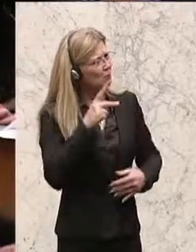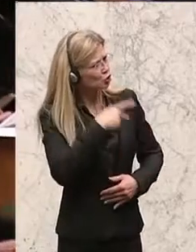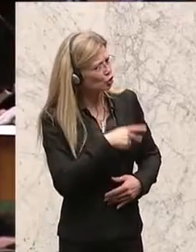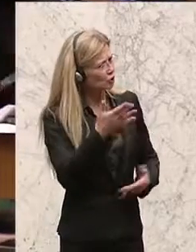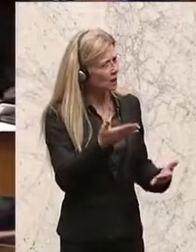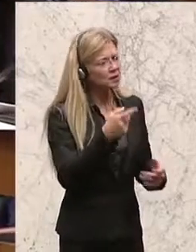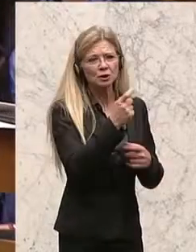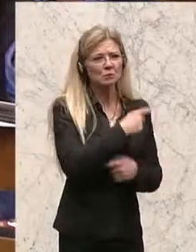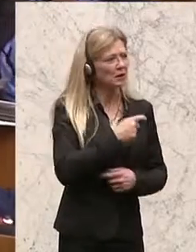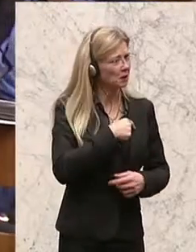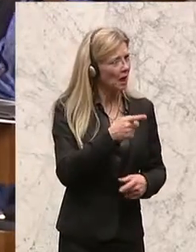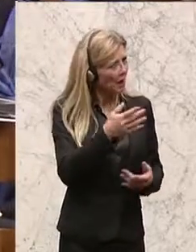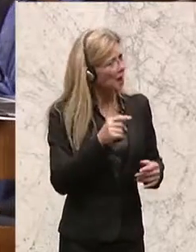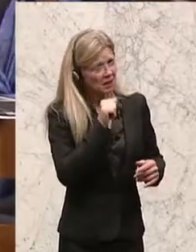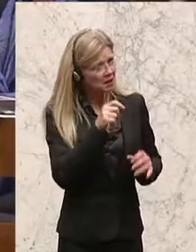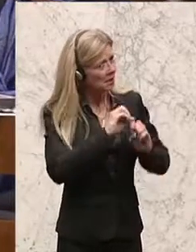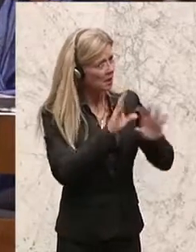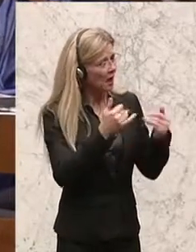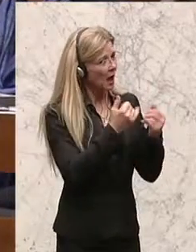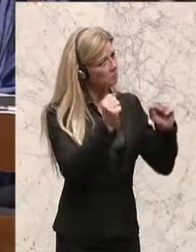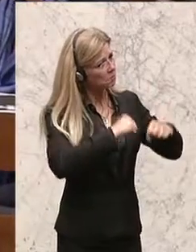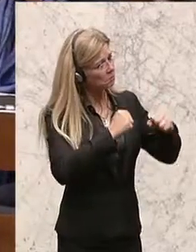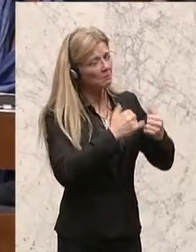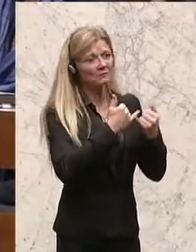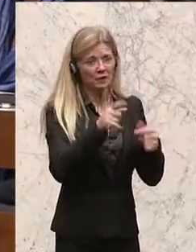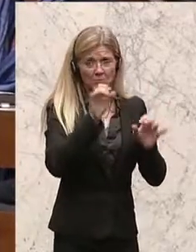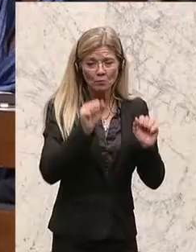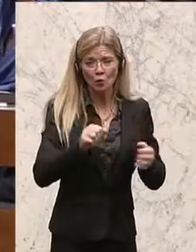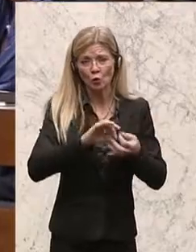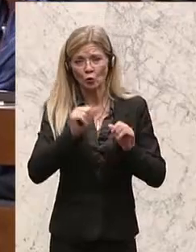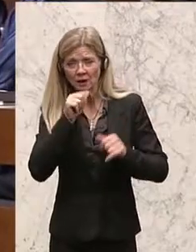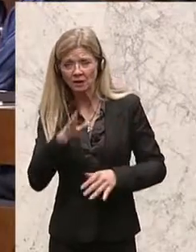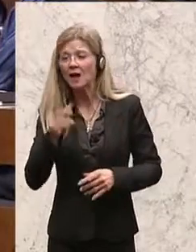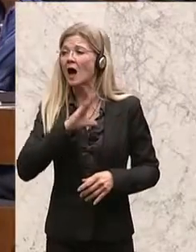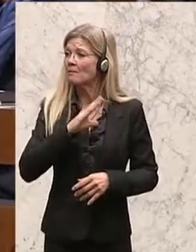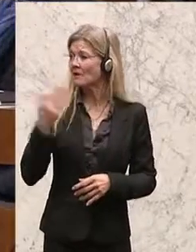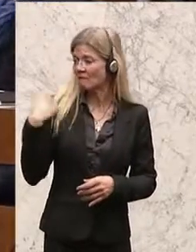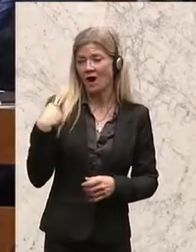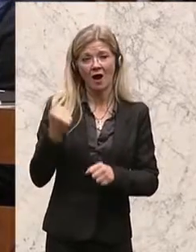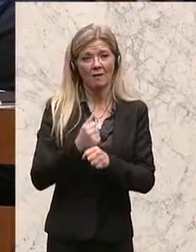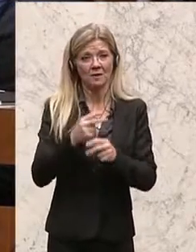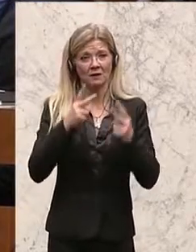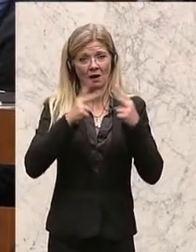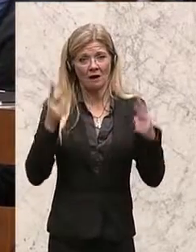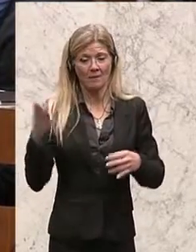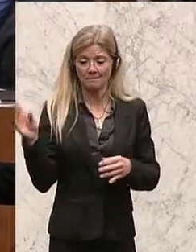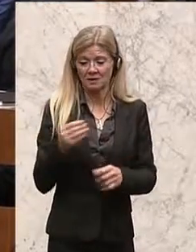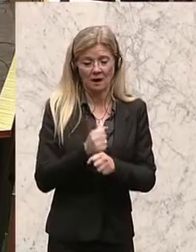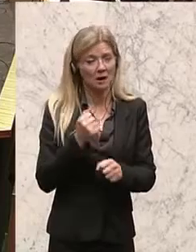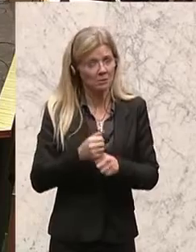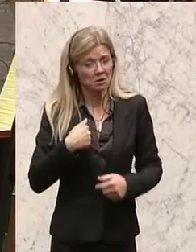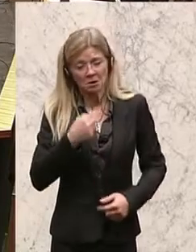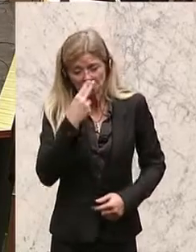möglich ist oder nicht möglich ist möchten die arbeiter kamen ja auch mitgearbeitet hat denke ich gibt es hier durchaus möglichkeiten genau das ist das problem das ich hier sehe